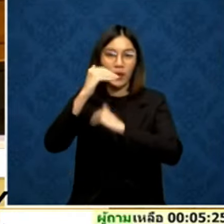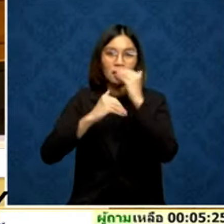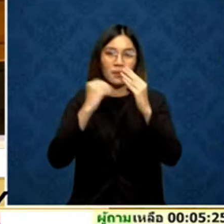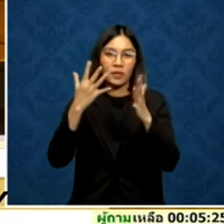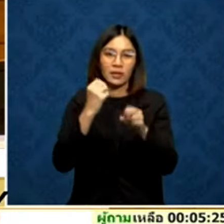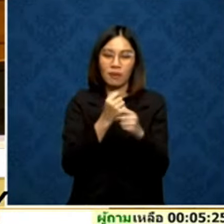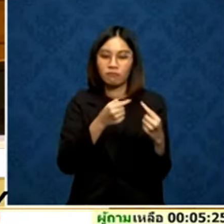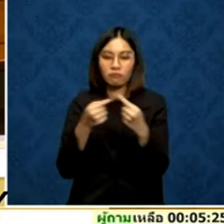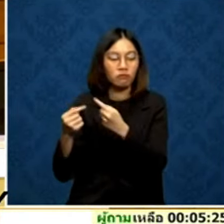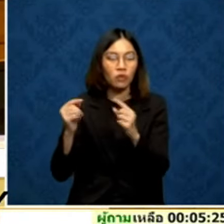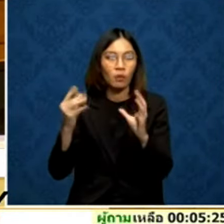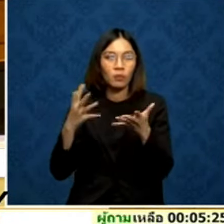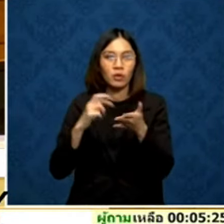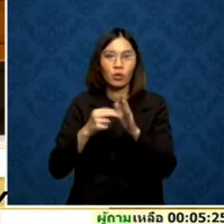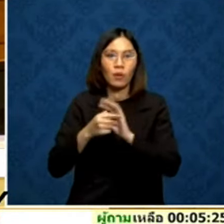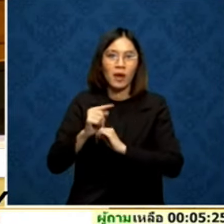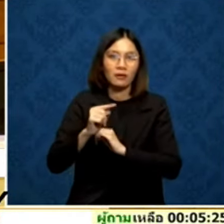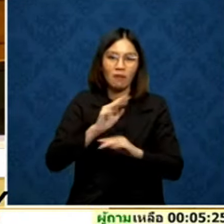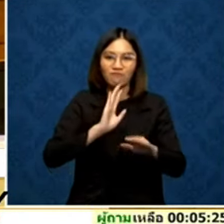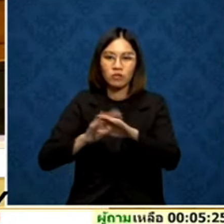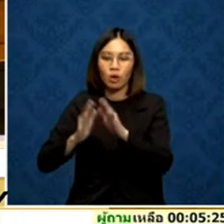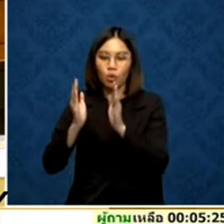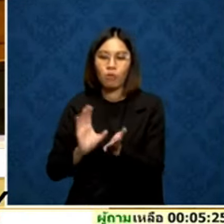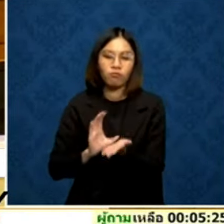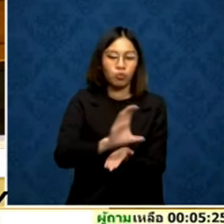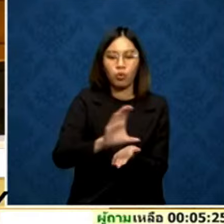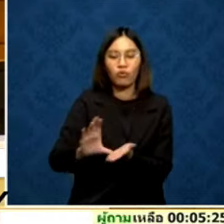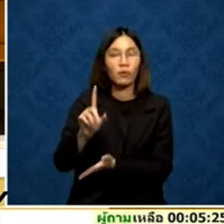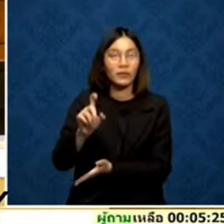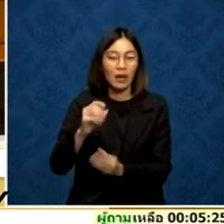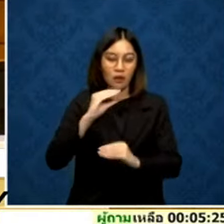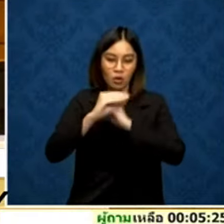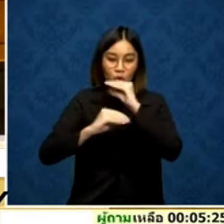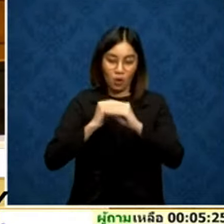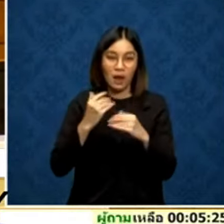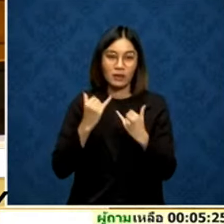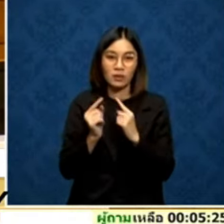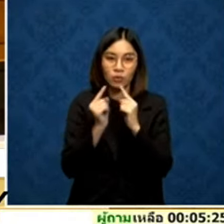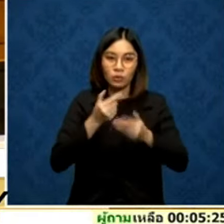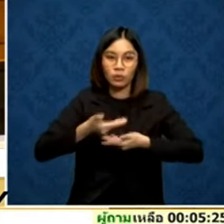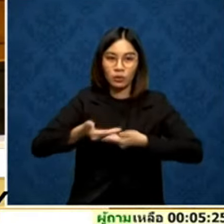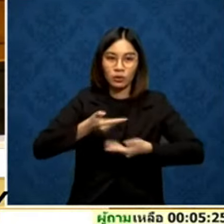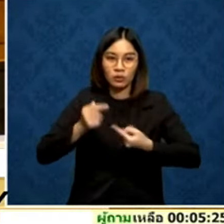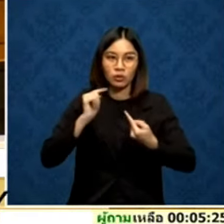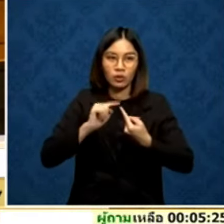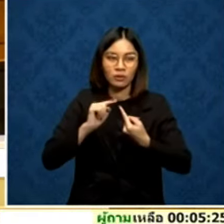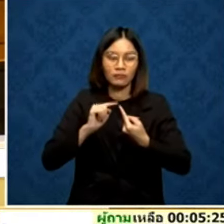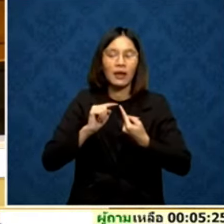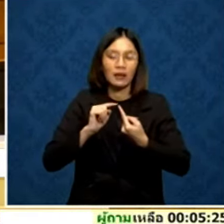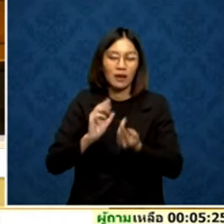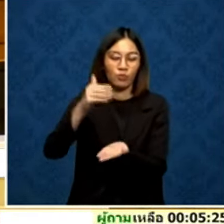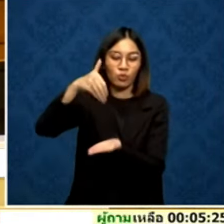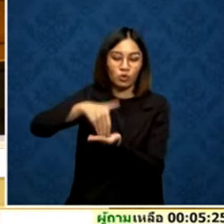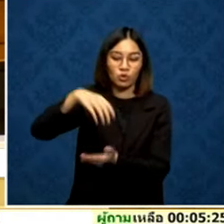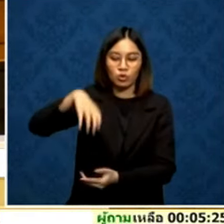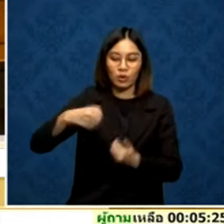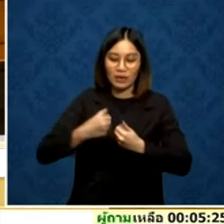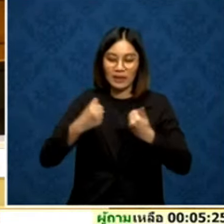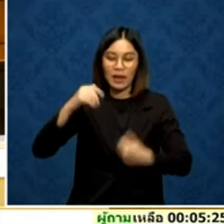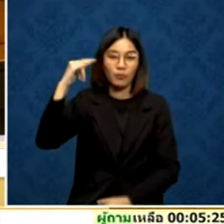อเนื่องก็ไม่สามารถที่จะดึงดูดนักลงทุนได้เพราะนั้นเนี่ยหนึ่งในโครงการนึงที่เราพูดคุยอยู่ตอนนี้ก็คือเรื่องของ aviation hubนะครับมีการขยายสน